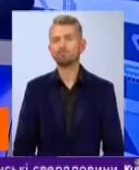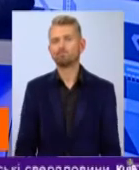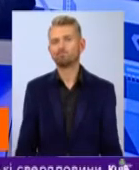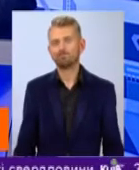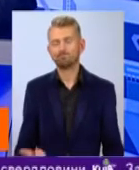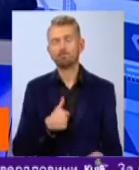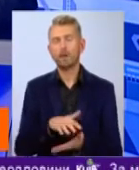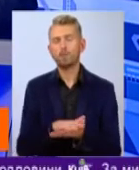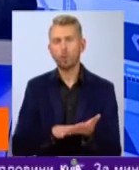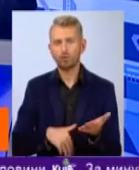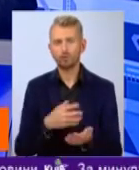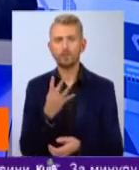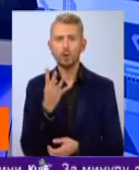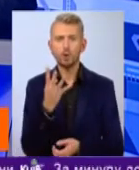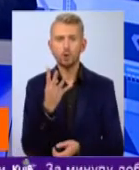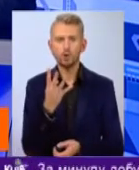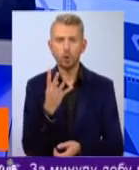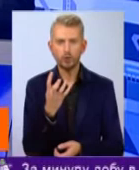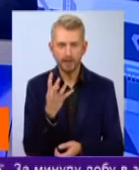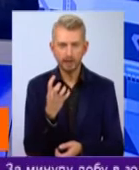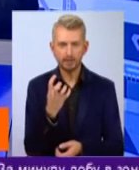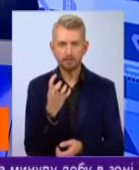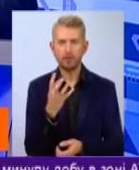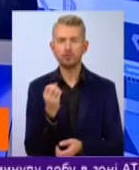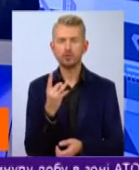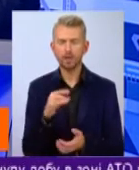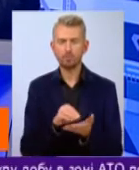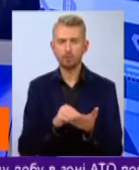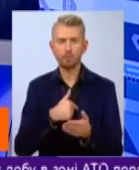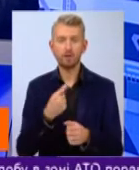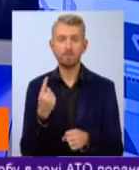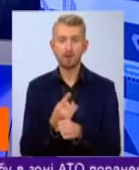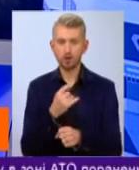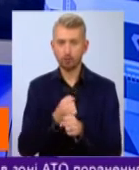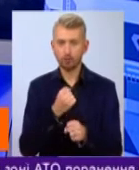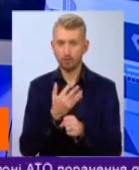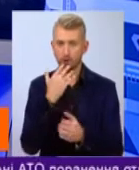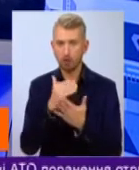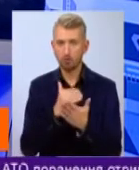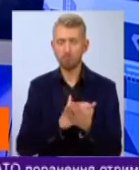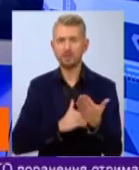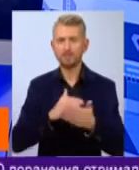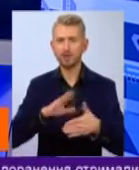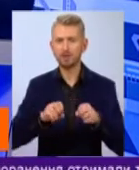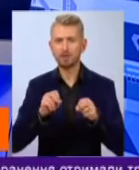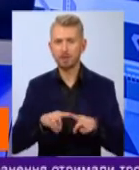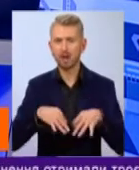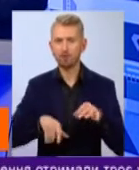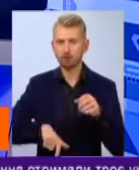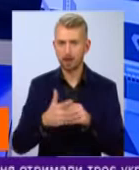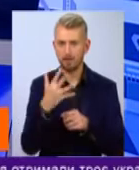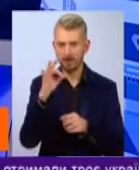Я продовжу. Тобто 400... Ще раз повторю. Ми вперше розробляємо національну програму із підвищення безпеки на автошляхах.